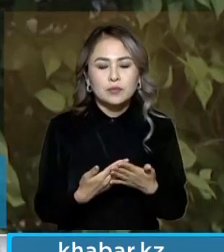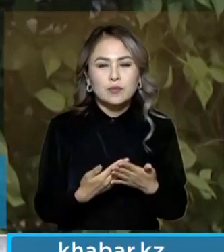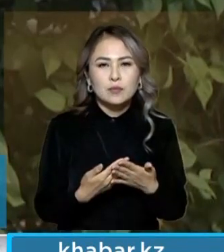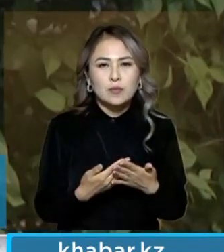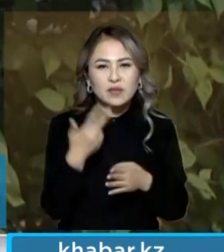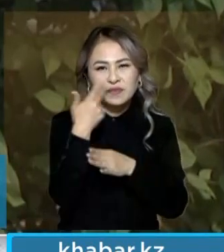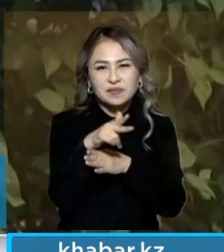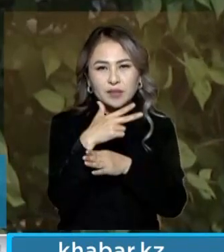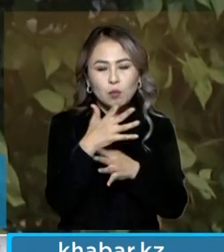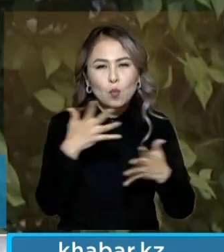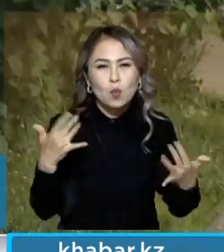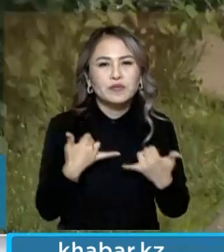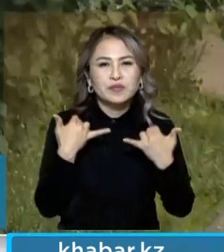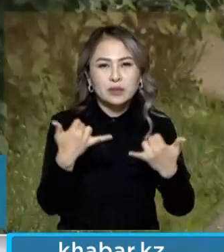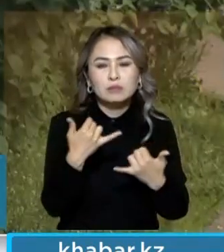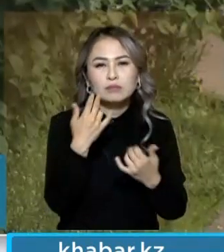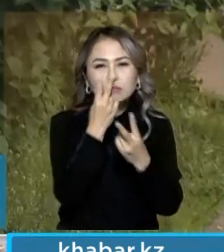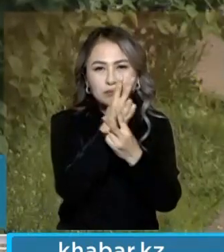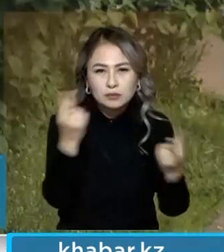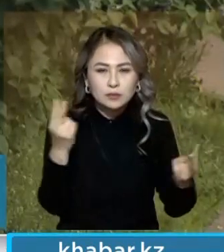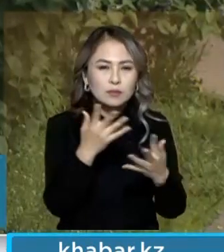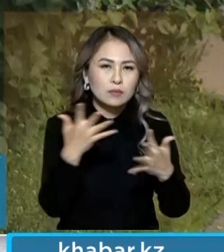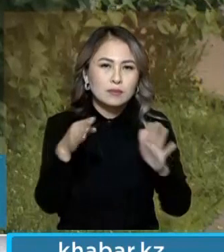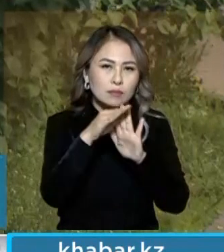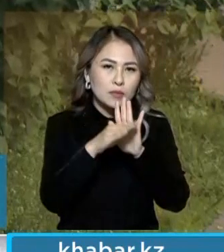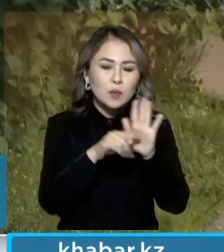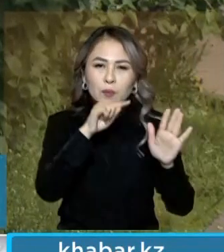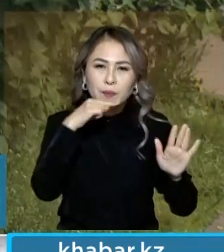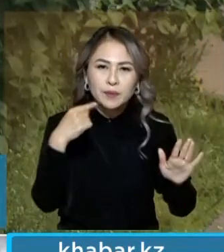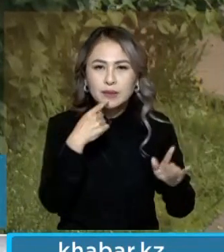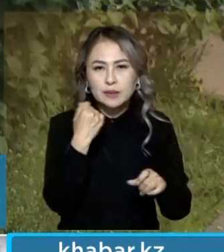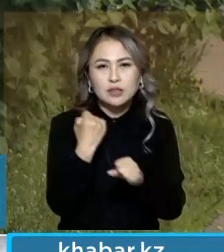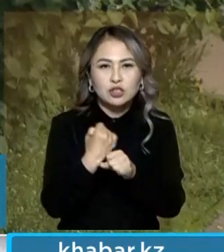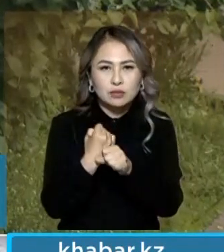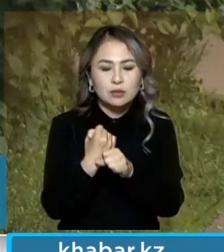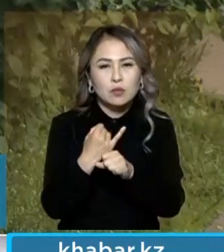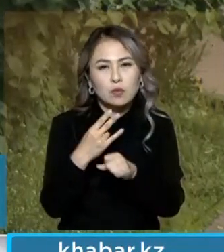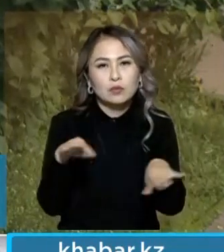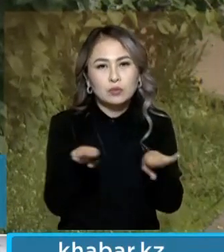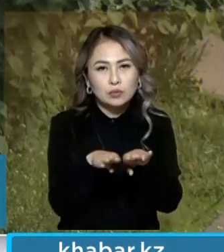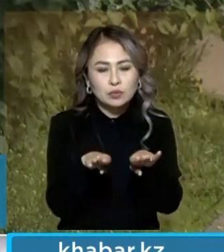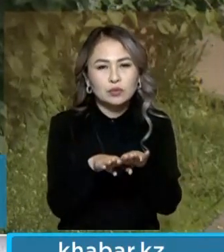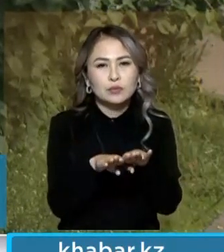контенттерге көбірек қараймыз, жүгінеміз. Көбінесе соған бағыттайды да орыс тілінде жасап кетеді. Но бәрібір де енді